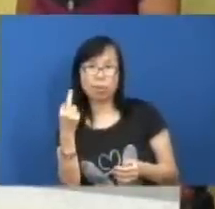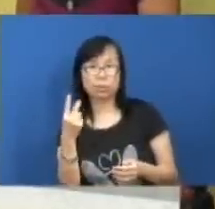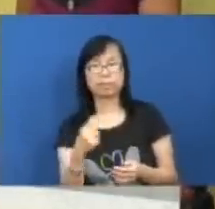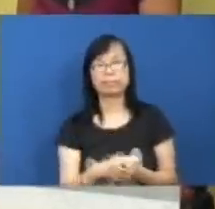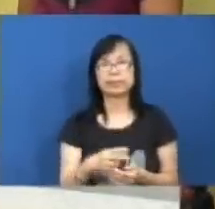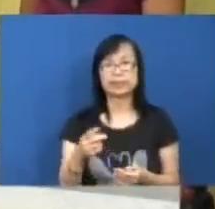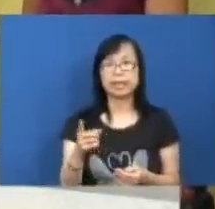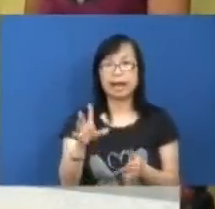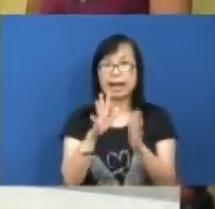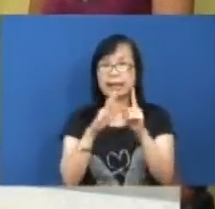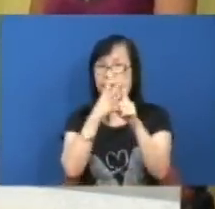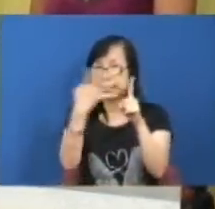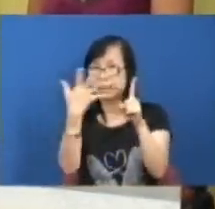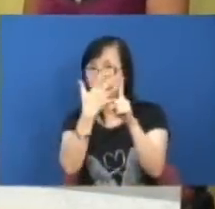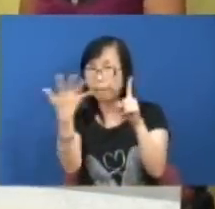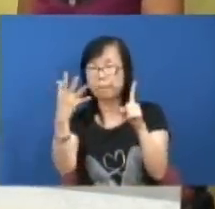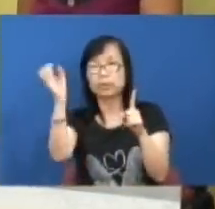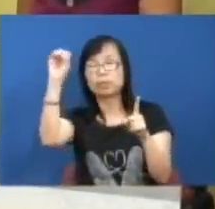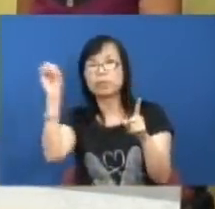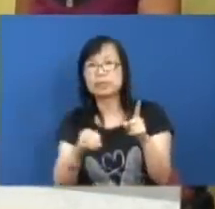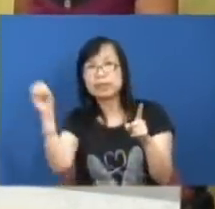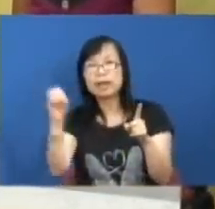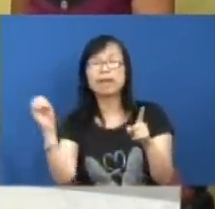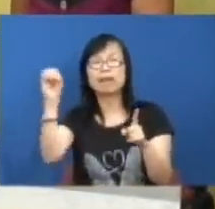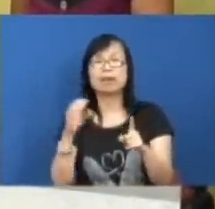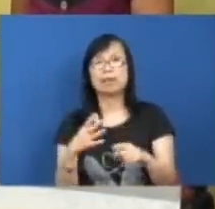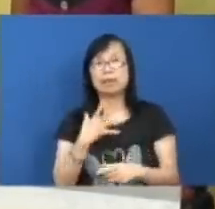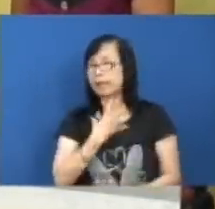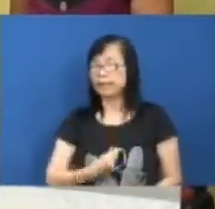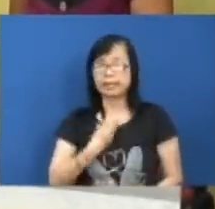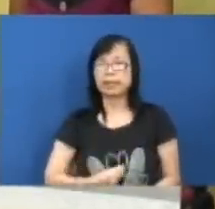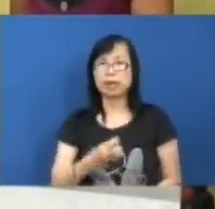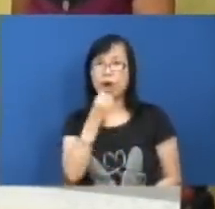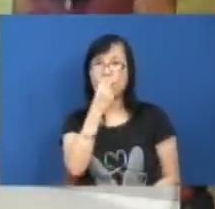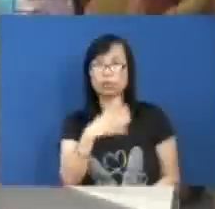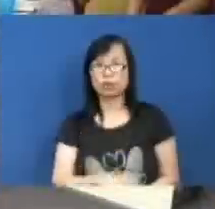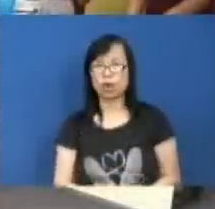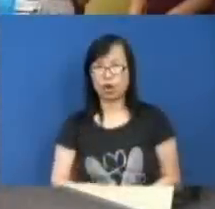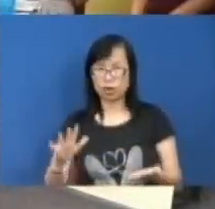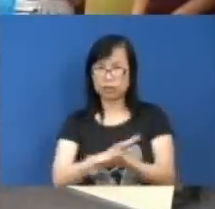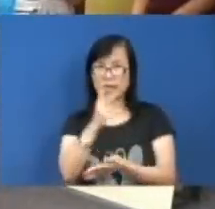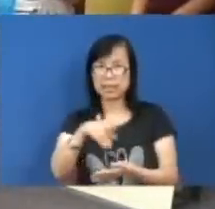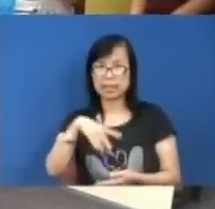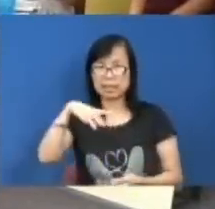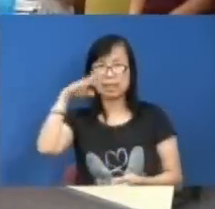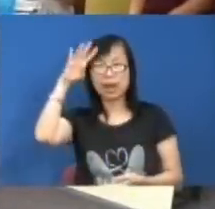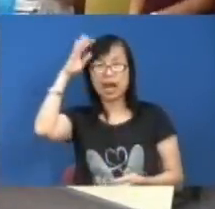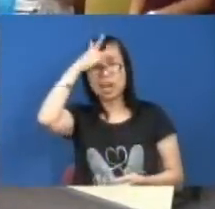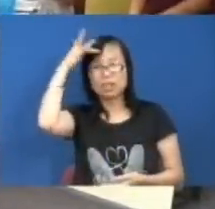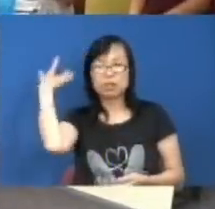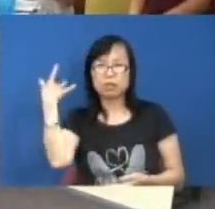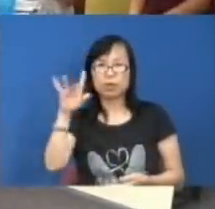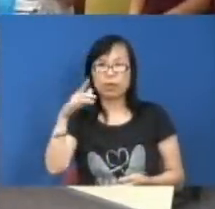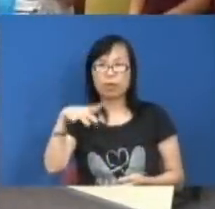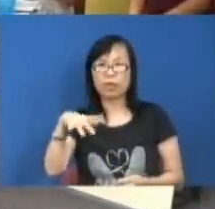就是 15% 的樓下。這些都是學問， 我們香港一年四季都這麼多雨，我們哪有可以做得油漆啊。